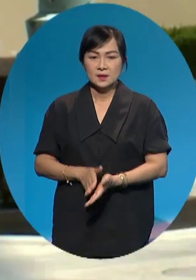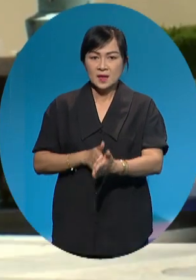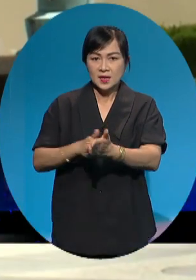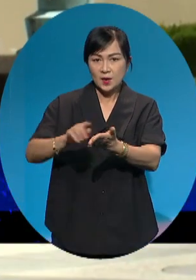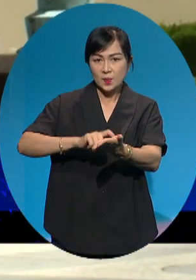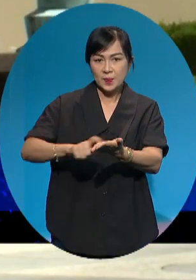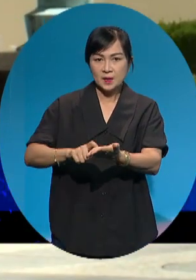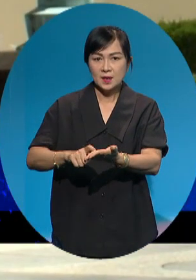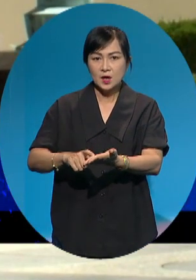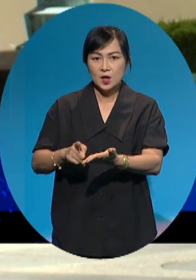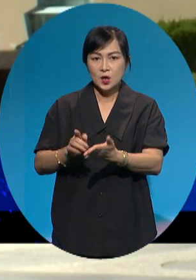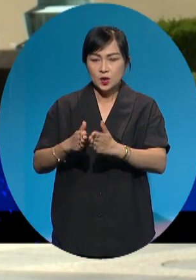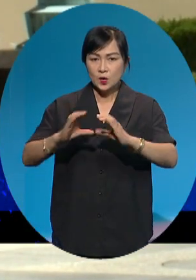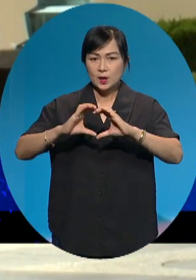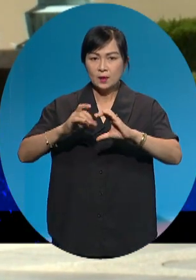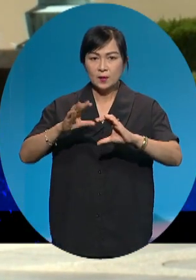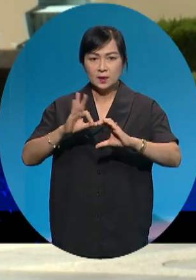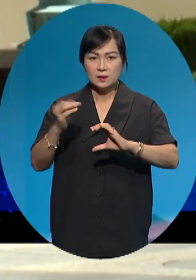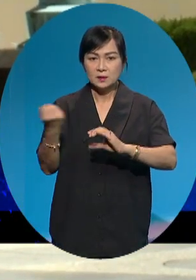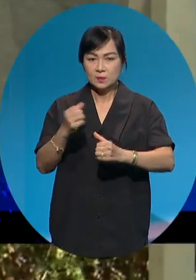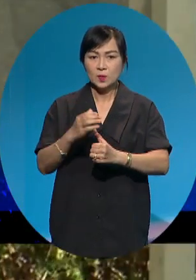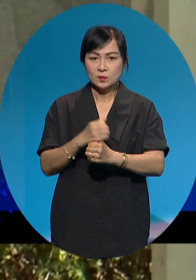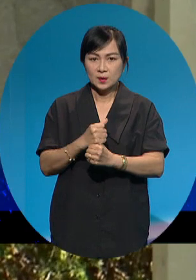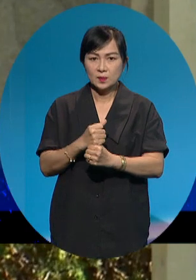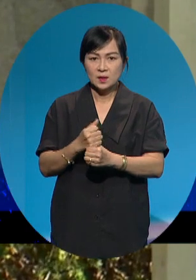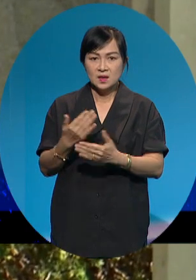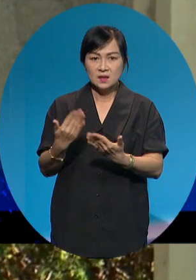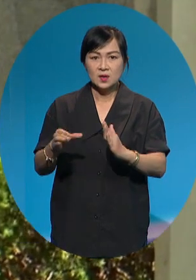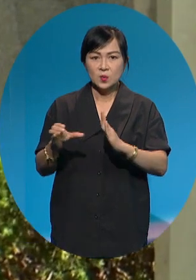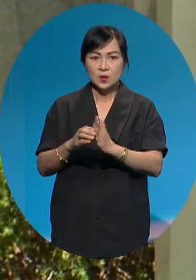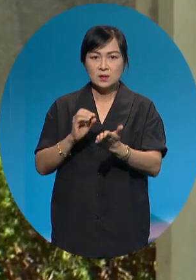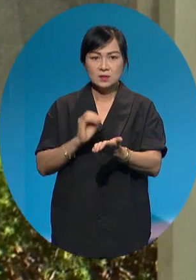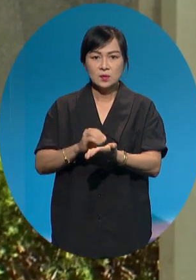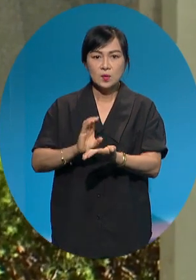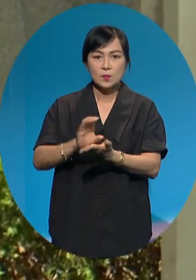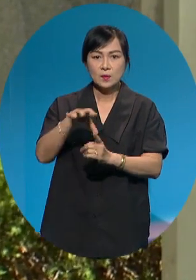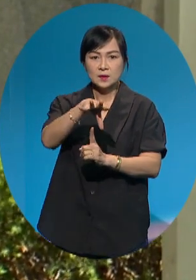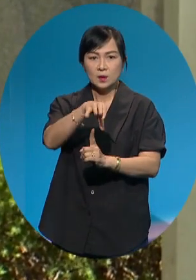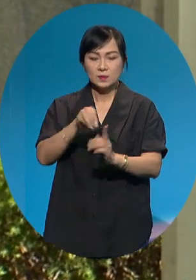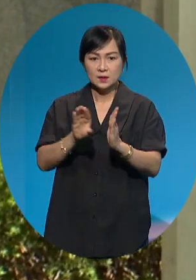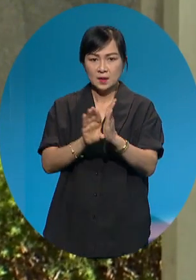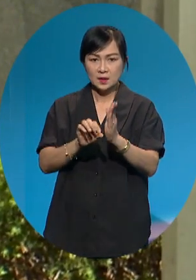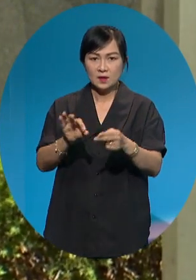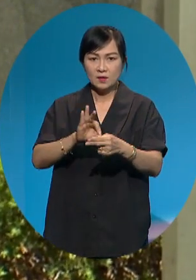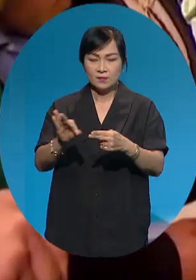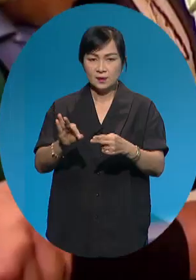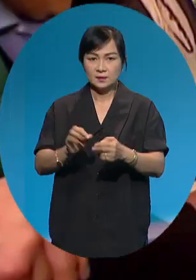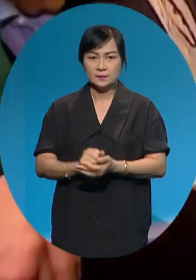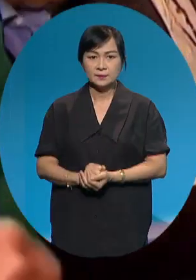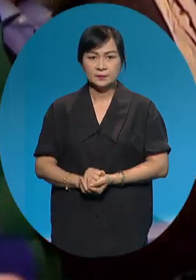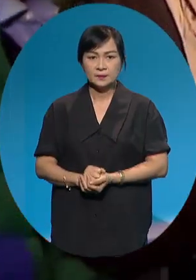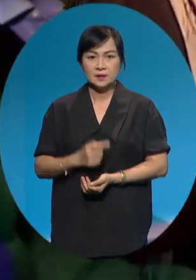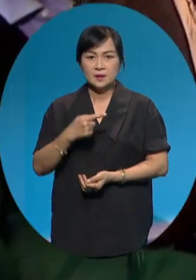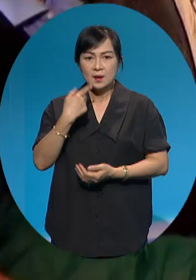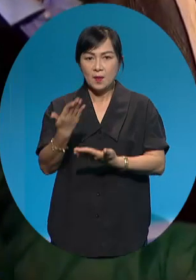Theo Bộ Ngoại giao Mỹ, có nhiều cách để Washington đạt được mục tiêu đề ra, song cơ quan này chưa cung cấp thông tin chi tiết về vấn đề nêu trên. Tuyên